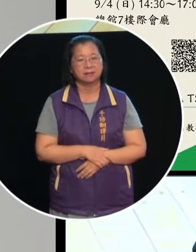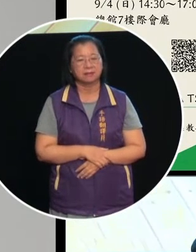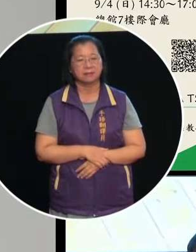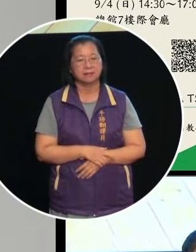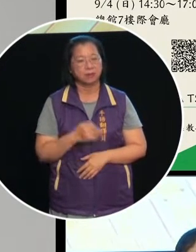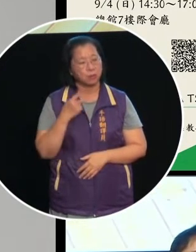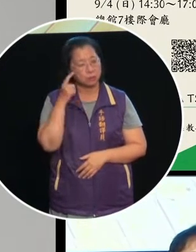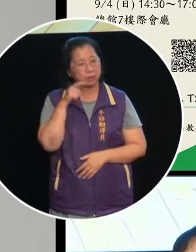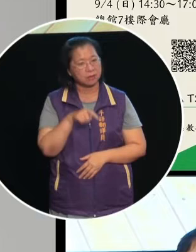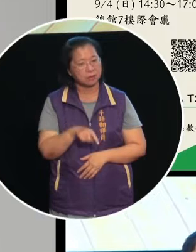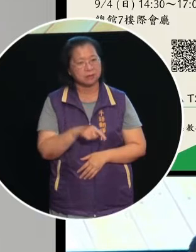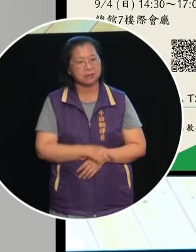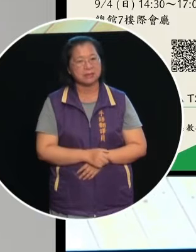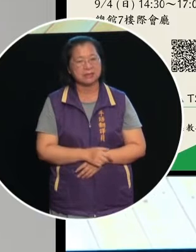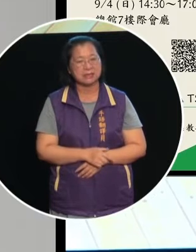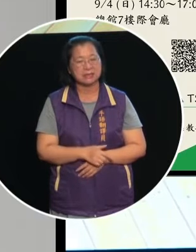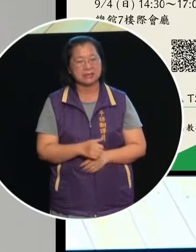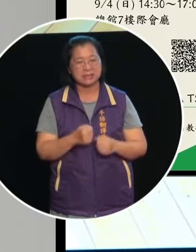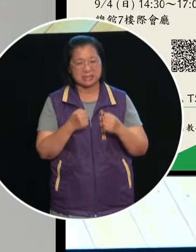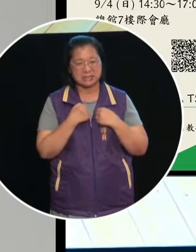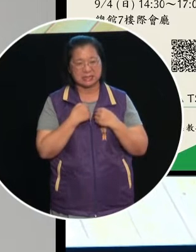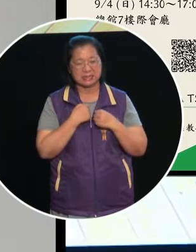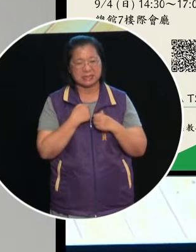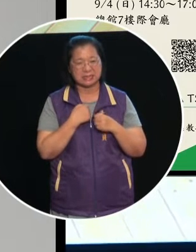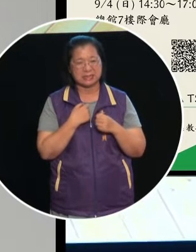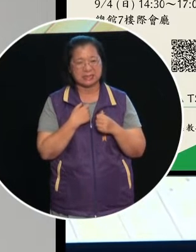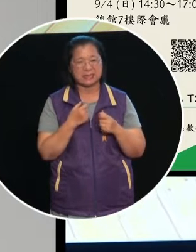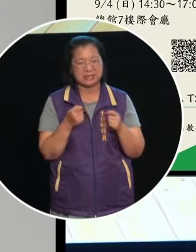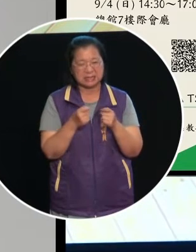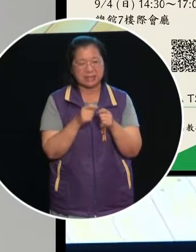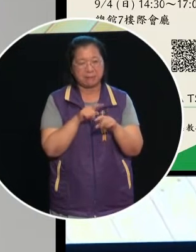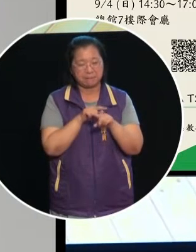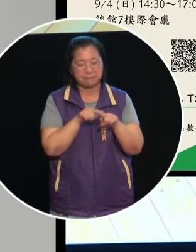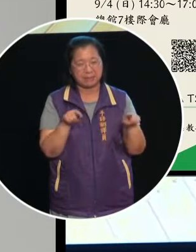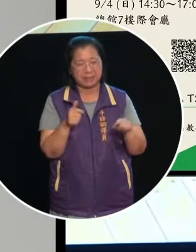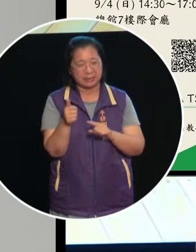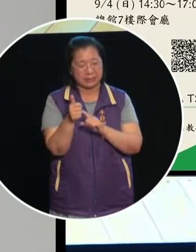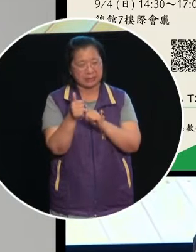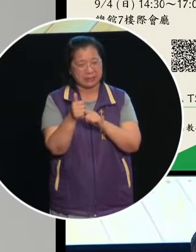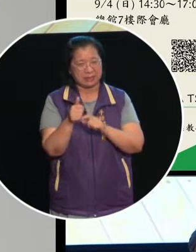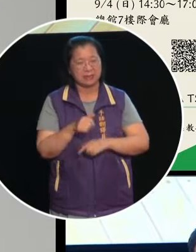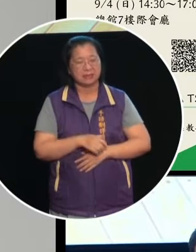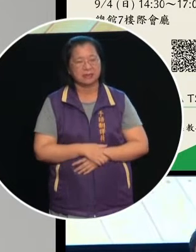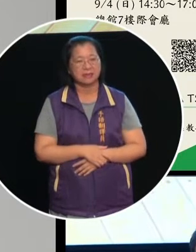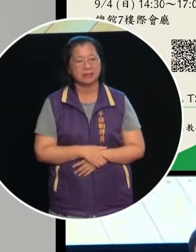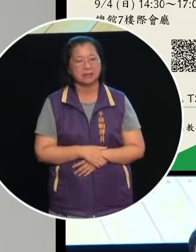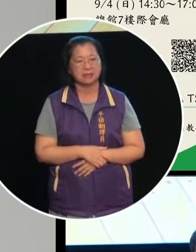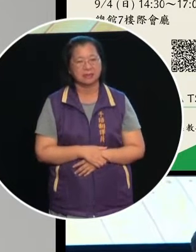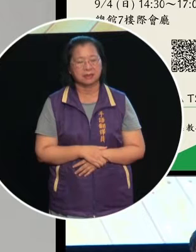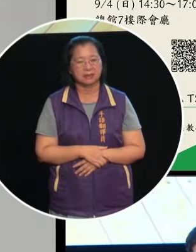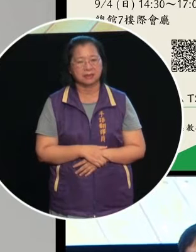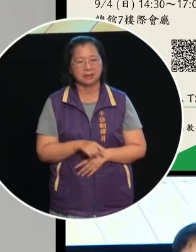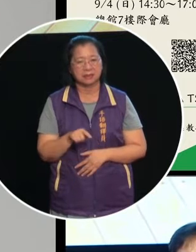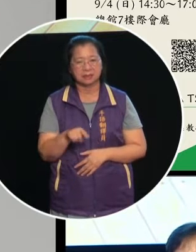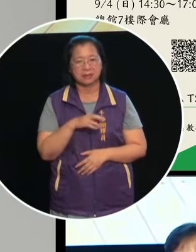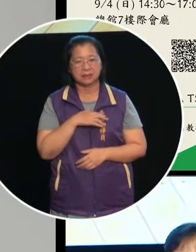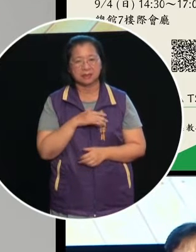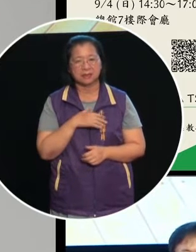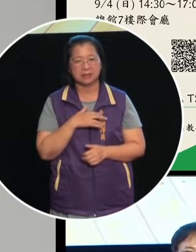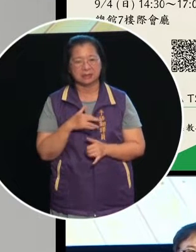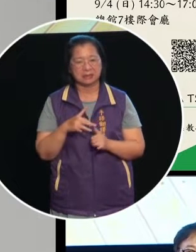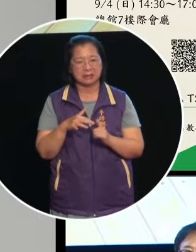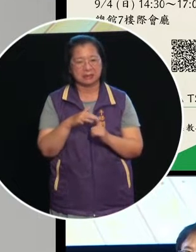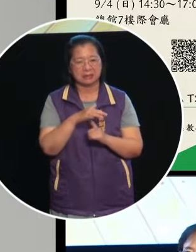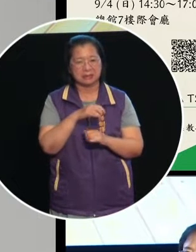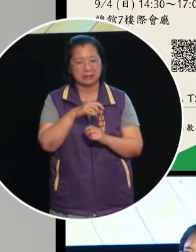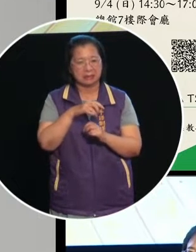我觉得这一次习近平是犯了最大的失败判断错误，是把那个导弹打